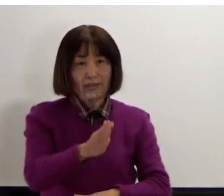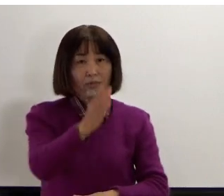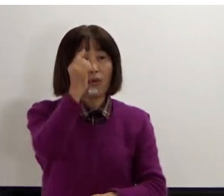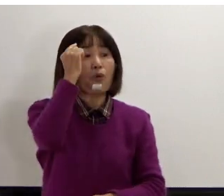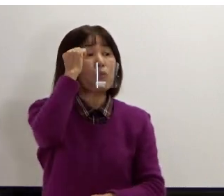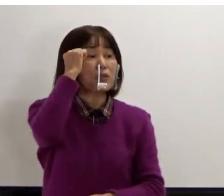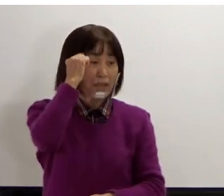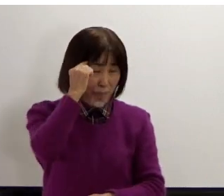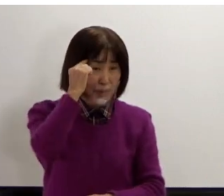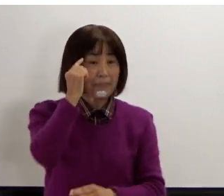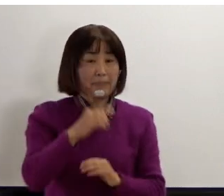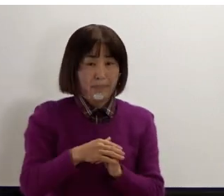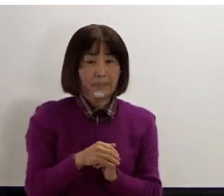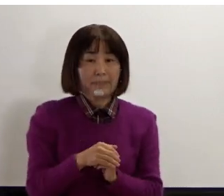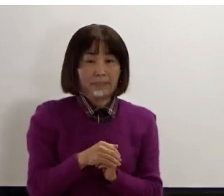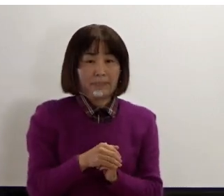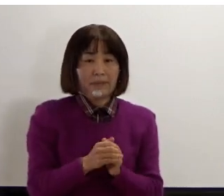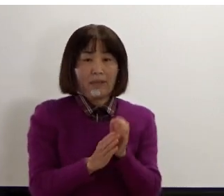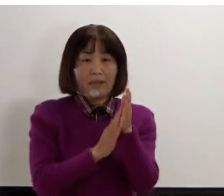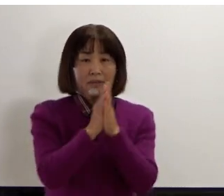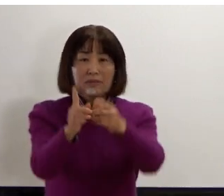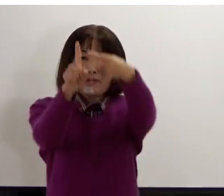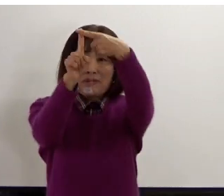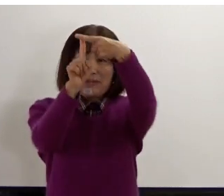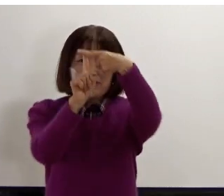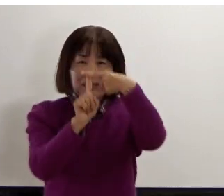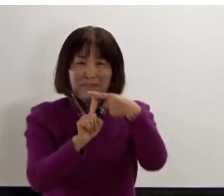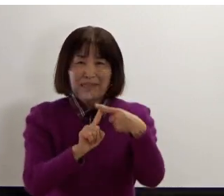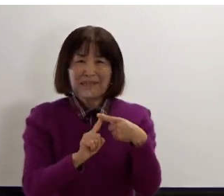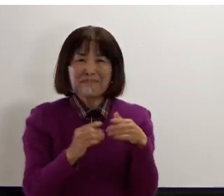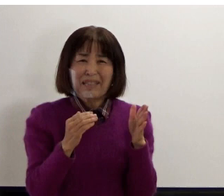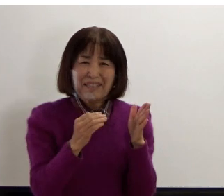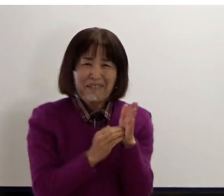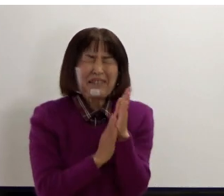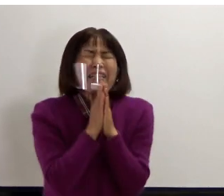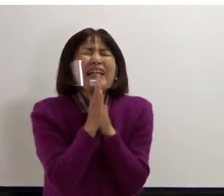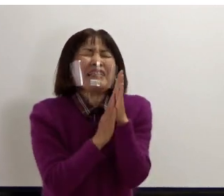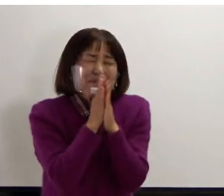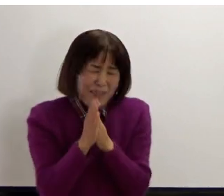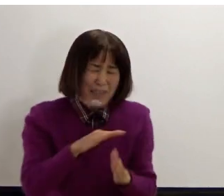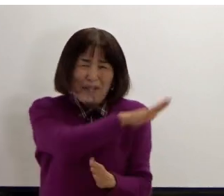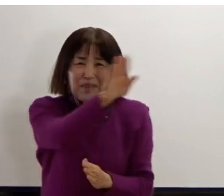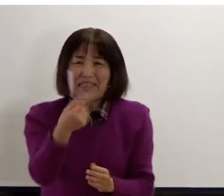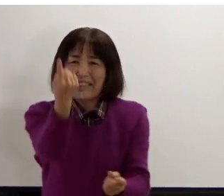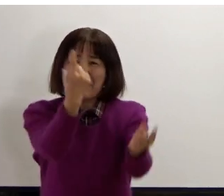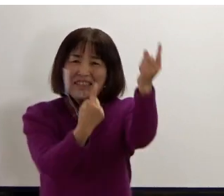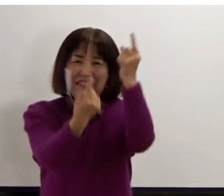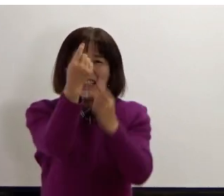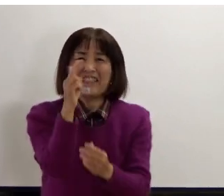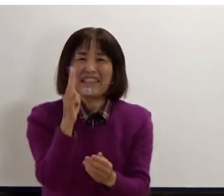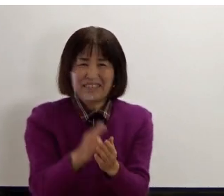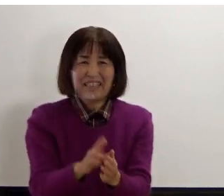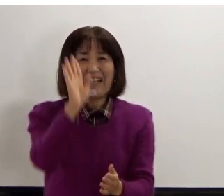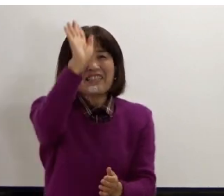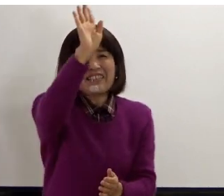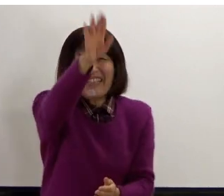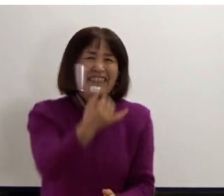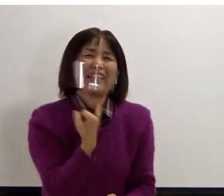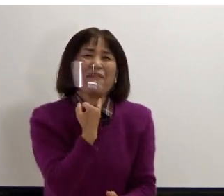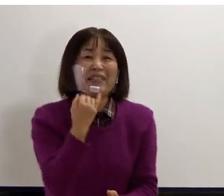ども、どうぞクリスマスまで、その後はいいっていうことじゃないですけど